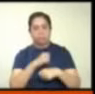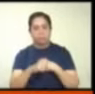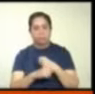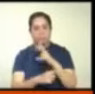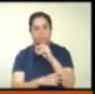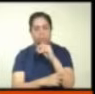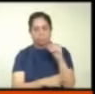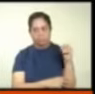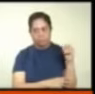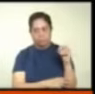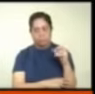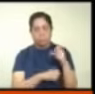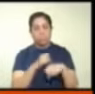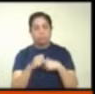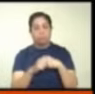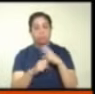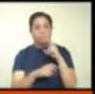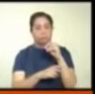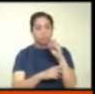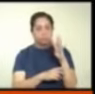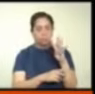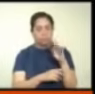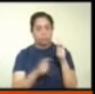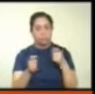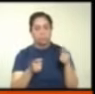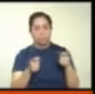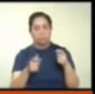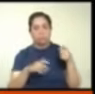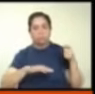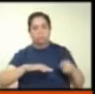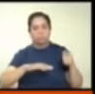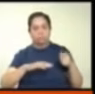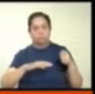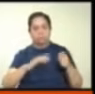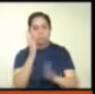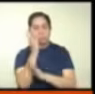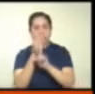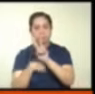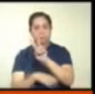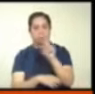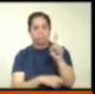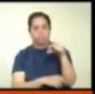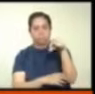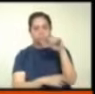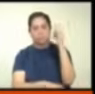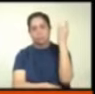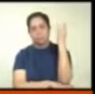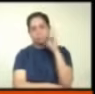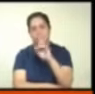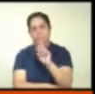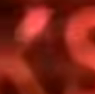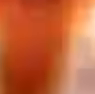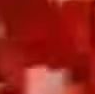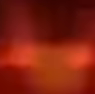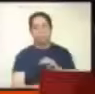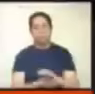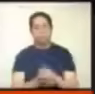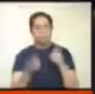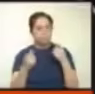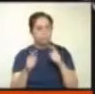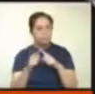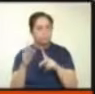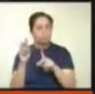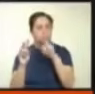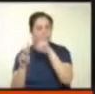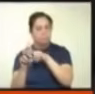2000. Taong 24 nang maging presiding judge siya sa Branch 221 ng Quezon City RTC. Sinubukan niya